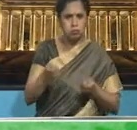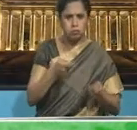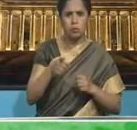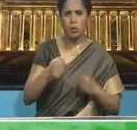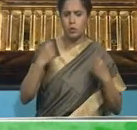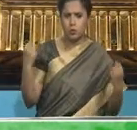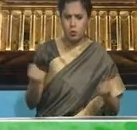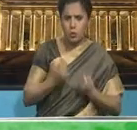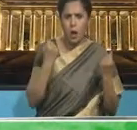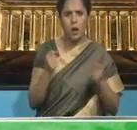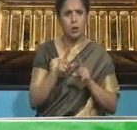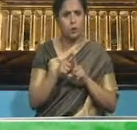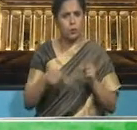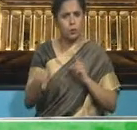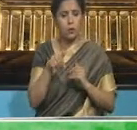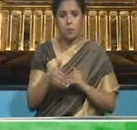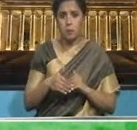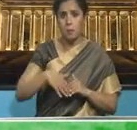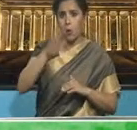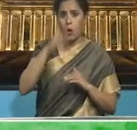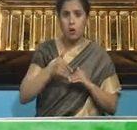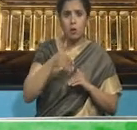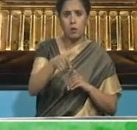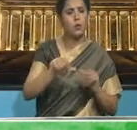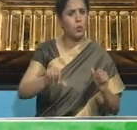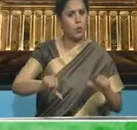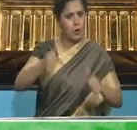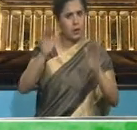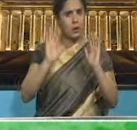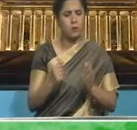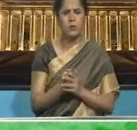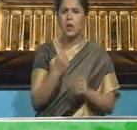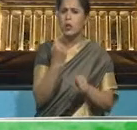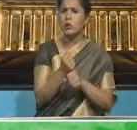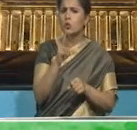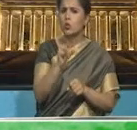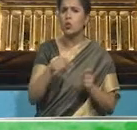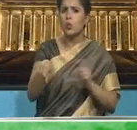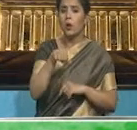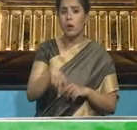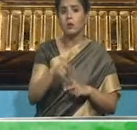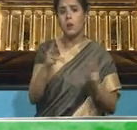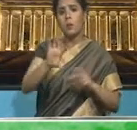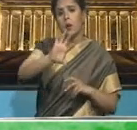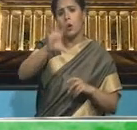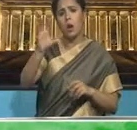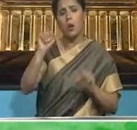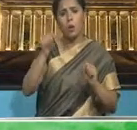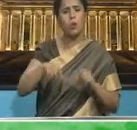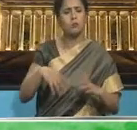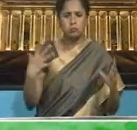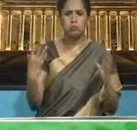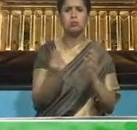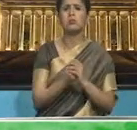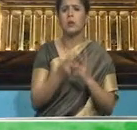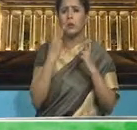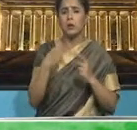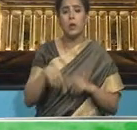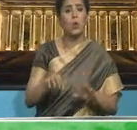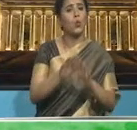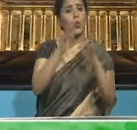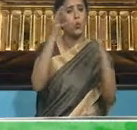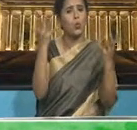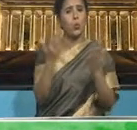प्रयासों को और आगे बढ़ाने में सफल होगा। G20 के सदस्य देशों के कुल मिलाकर विश्व